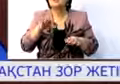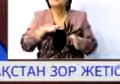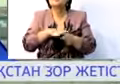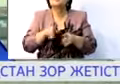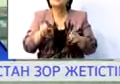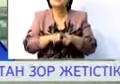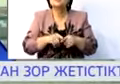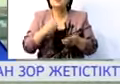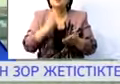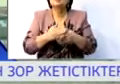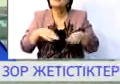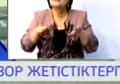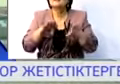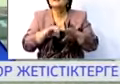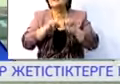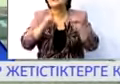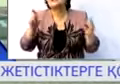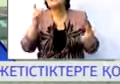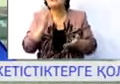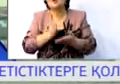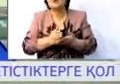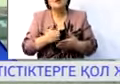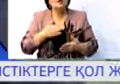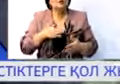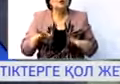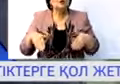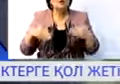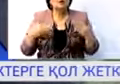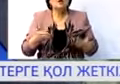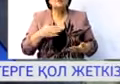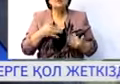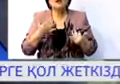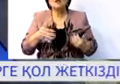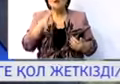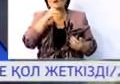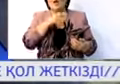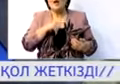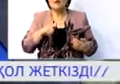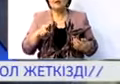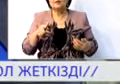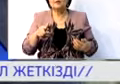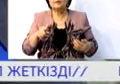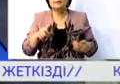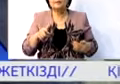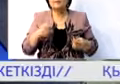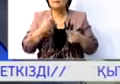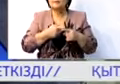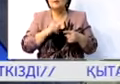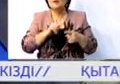өңірінде ұсынатын теңдессіз нысандар да бар. Біз ұсынатынымыз, бізде қазіргі уақытта